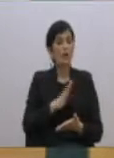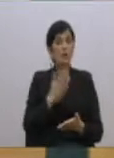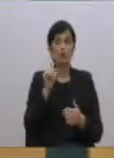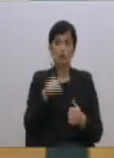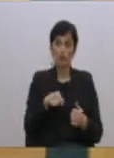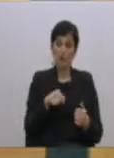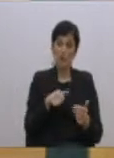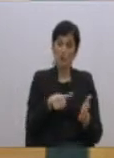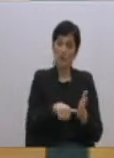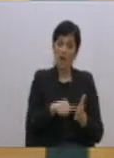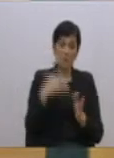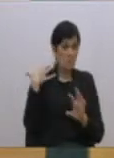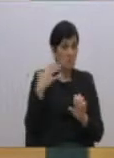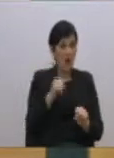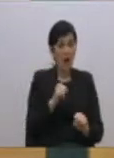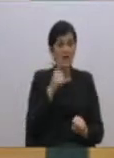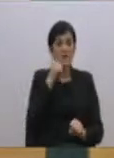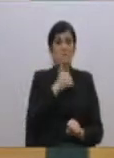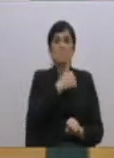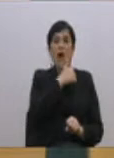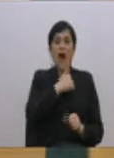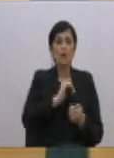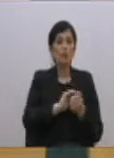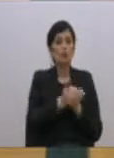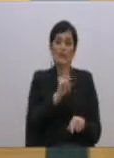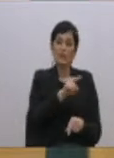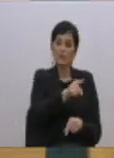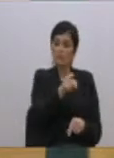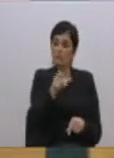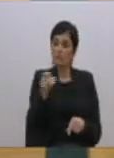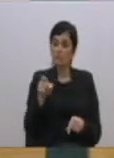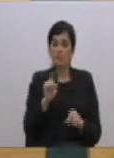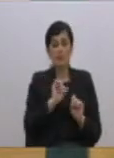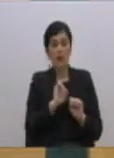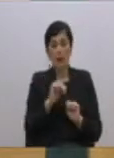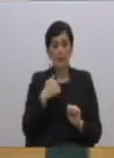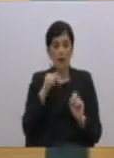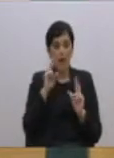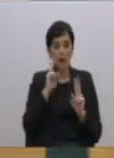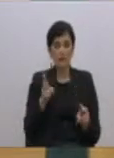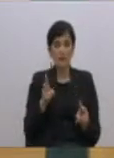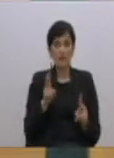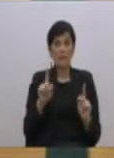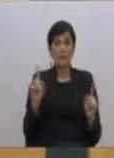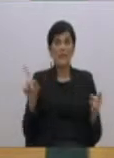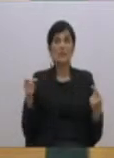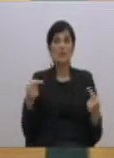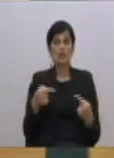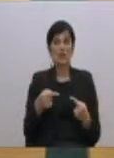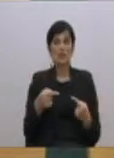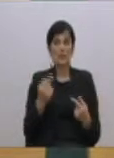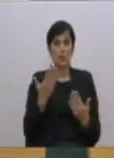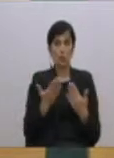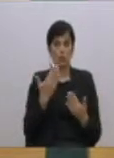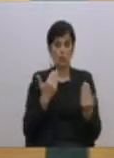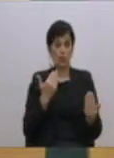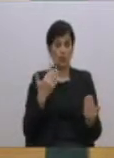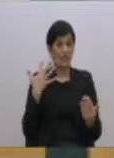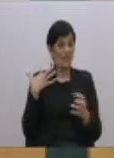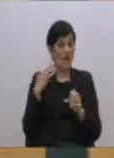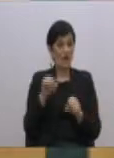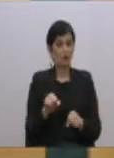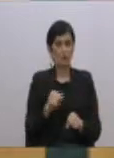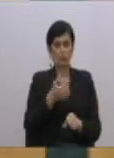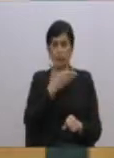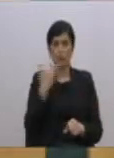დაუჭირეთ კიდეც მხარი. ფარული იყო კენჭისხრა, მე ვერ ვიტყვი ვინ დაუჭირვით. შესაბამისად, თუ თქვენ მხარი არ